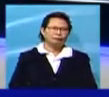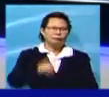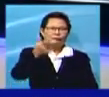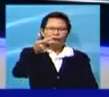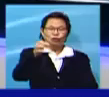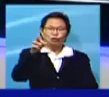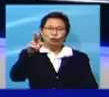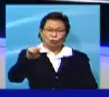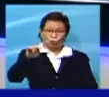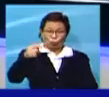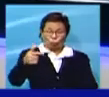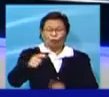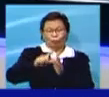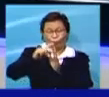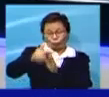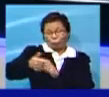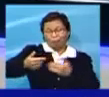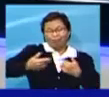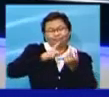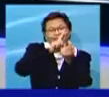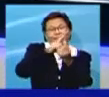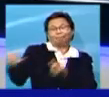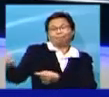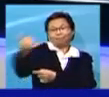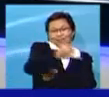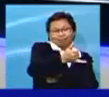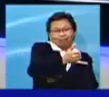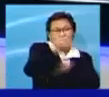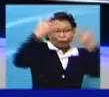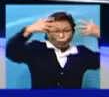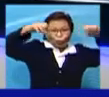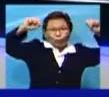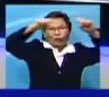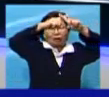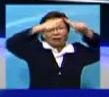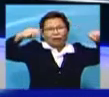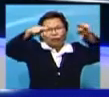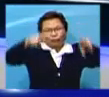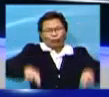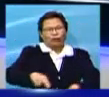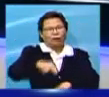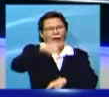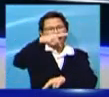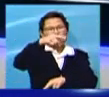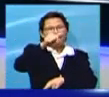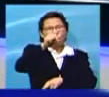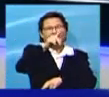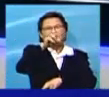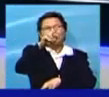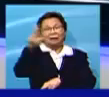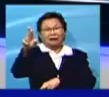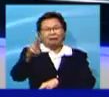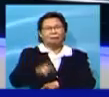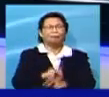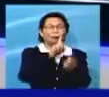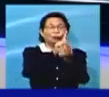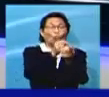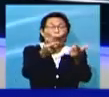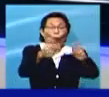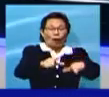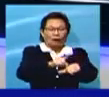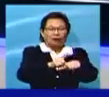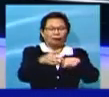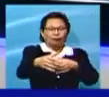Chung Sai-kyun kemudiannya mengadakan kunjungan hormat terhadap Yang di-Pertua Dewan Rakyat Tan Sri Pandikar Amin Mulia. Pertemuan berlangsung